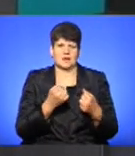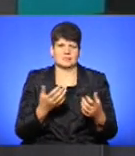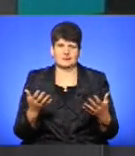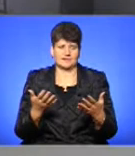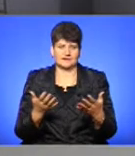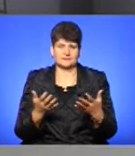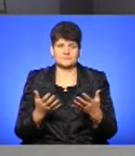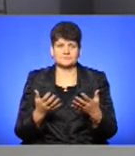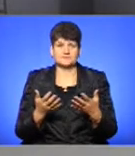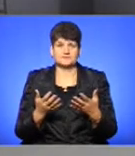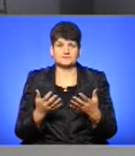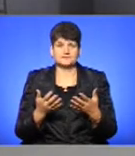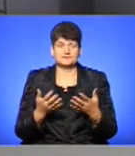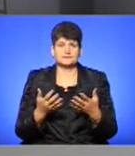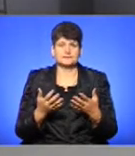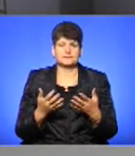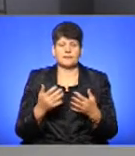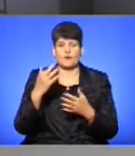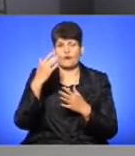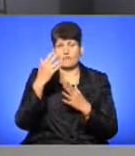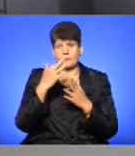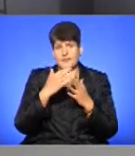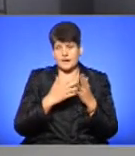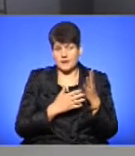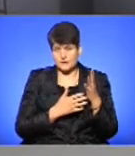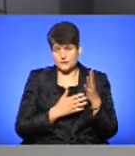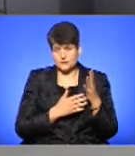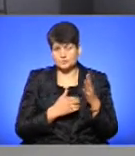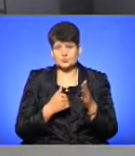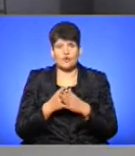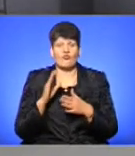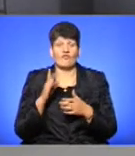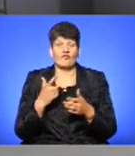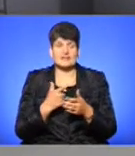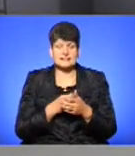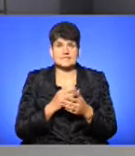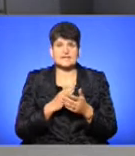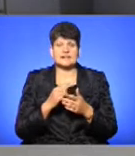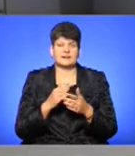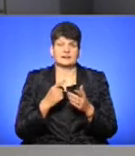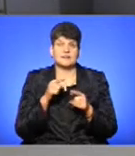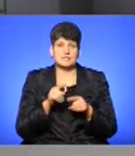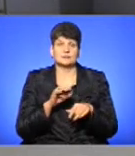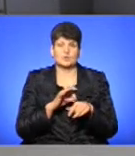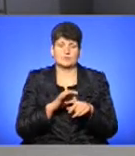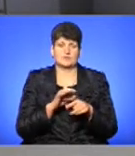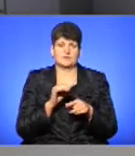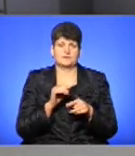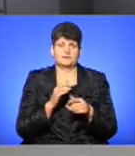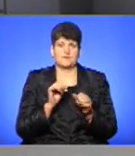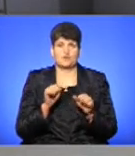що в перелік, скажімо, до вакцини входять лише ті штами, які мали би циркулювати